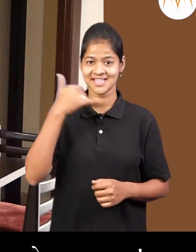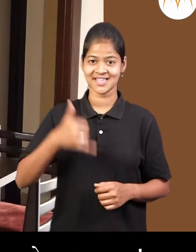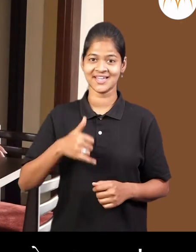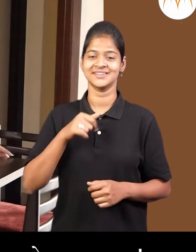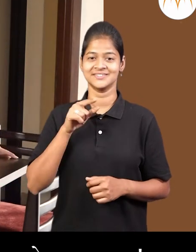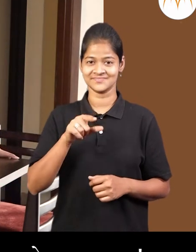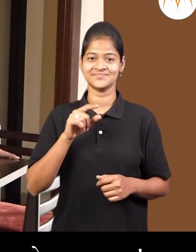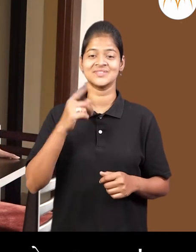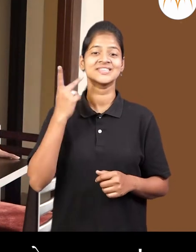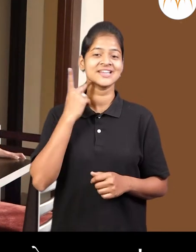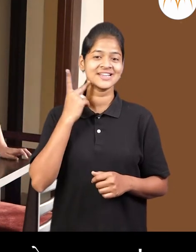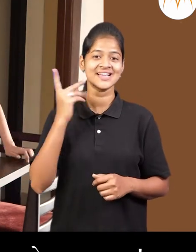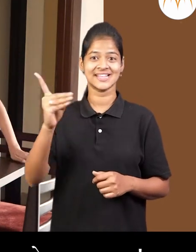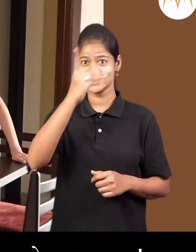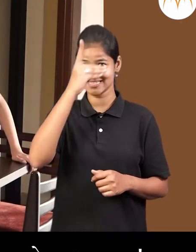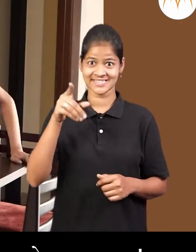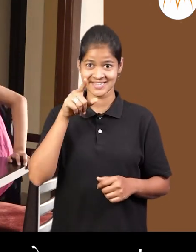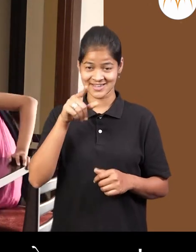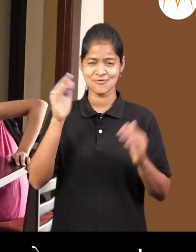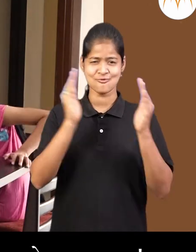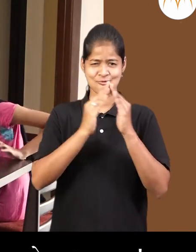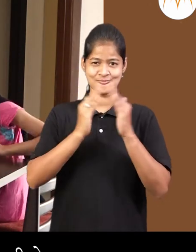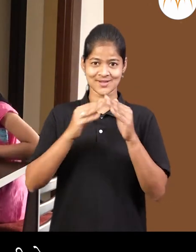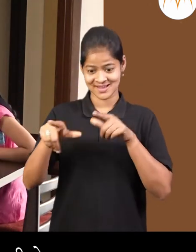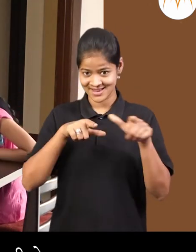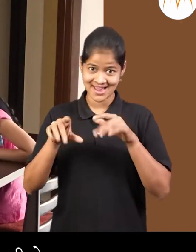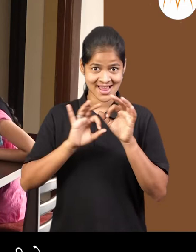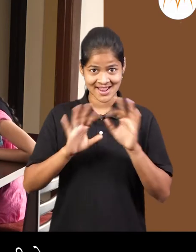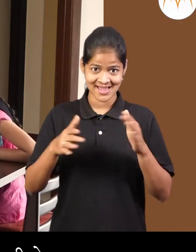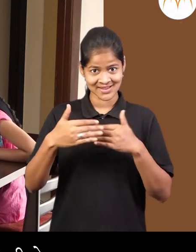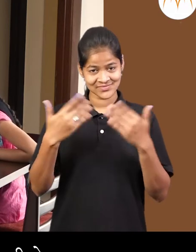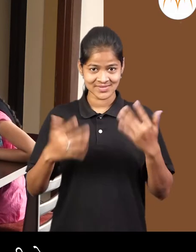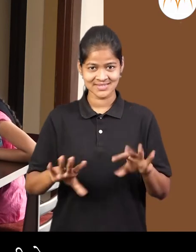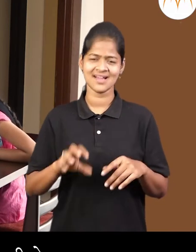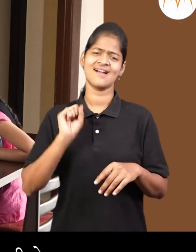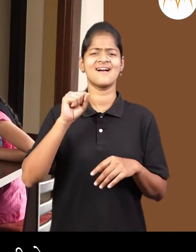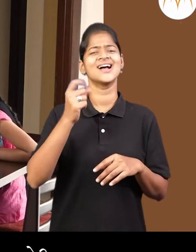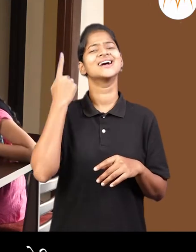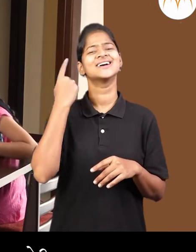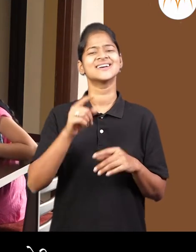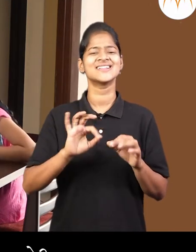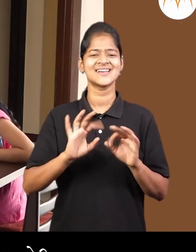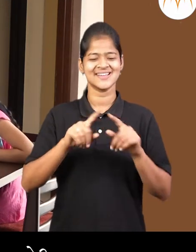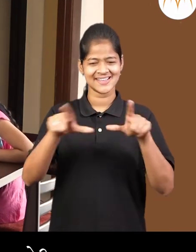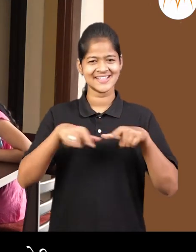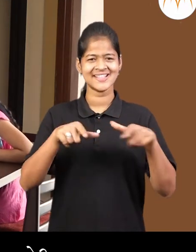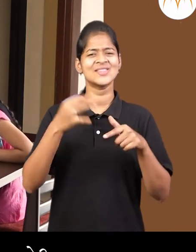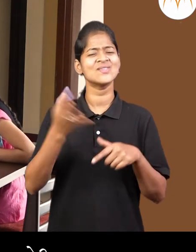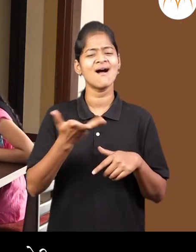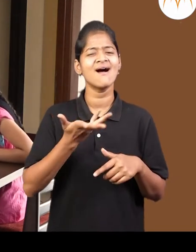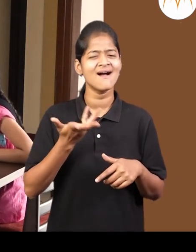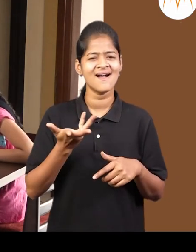दादा, देशपांडे काकांचं घराचं मॉडेल झालं सुद्धा तयार. हो, काल रात्रीच पूर्ण केलं मी ते. मग हे कोणतं नवीन काम